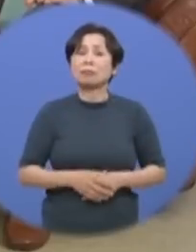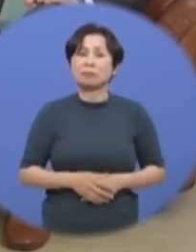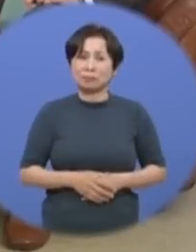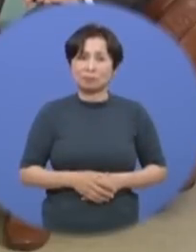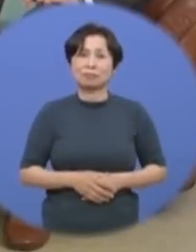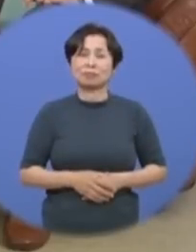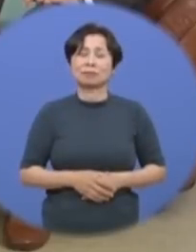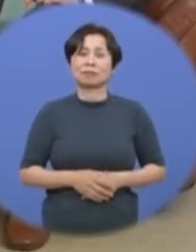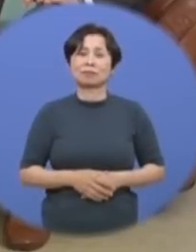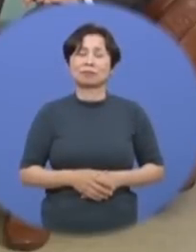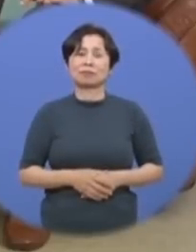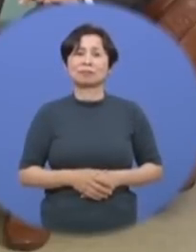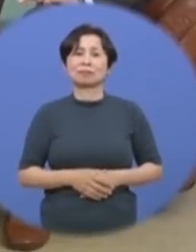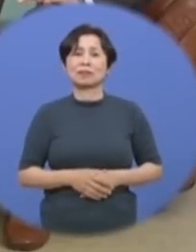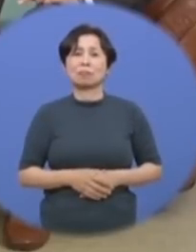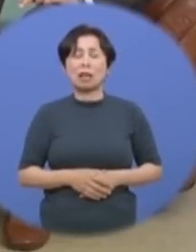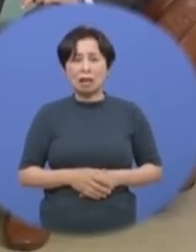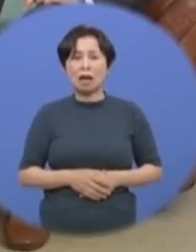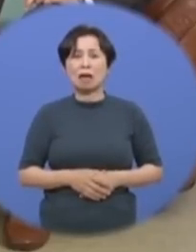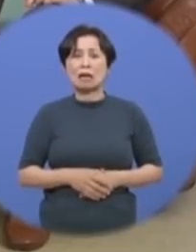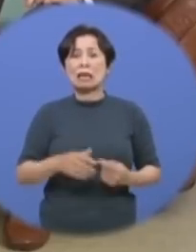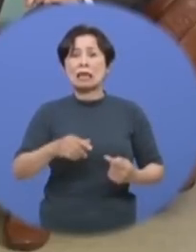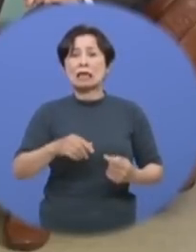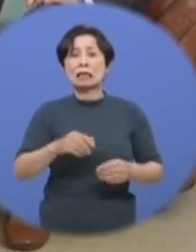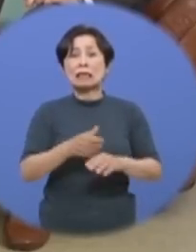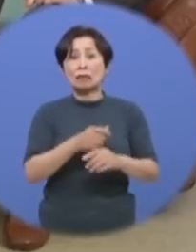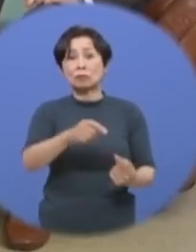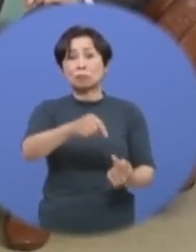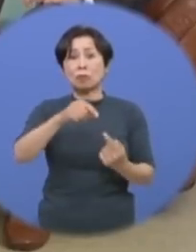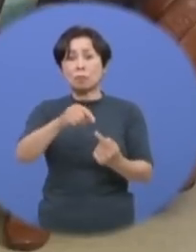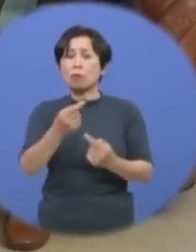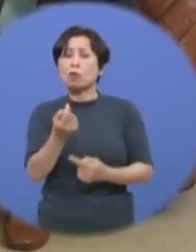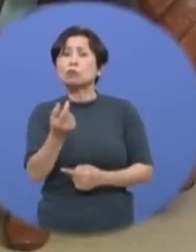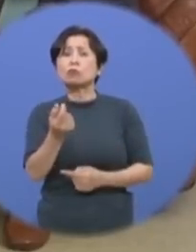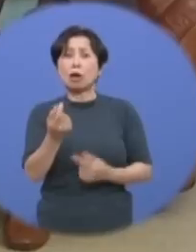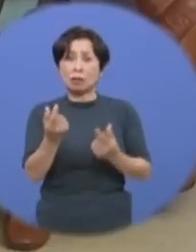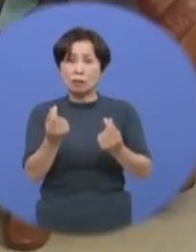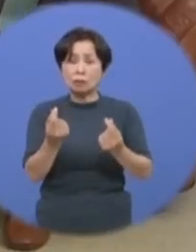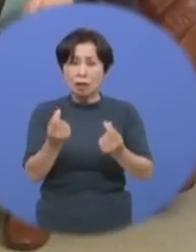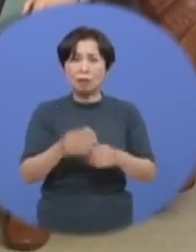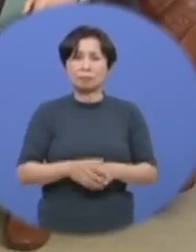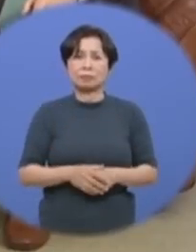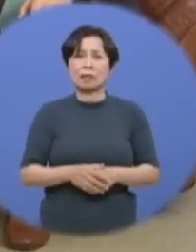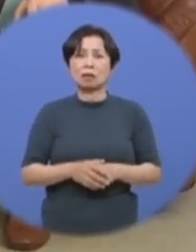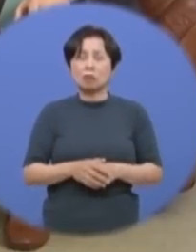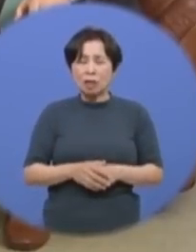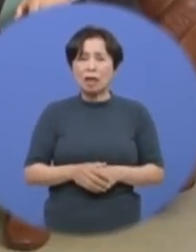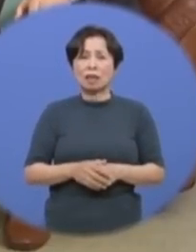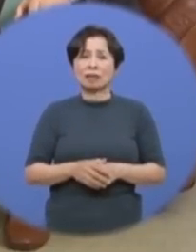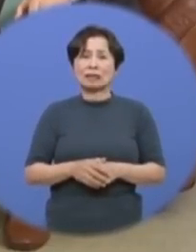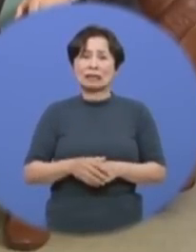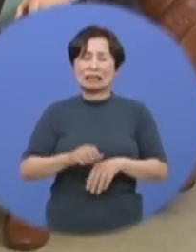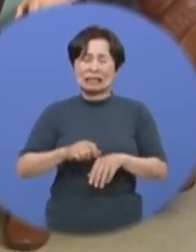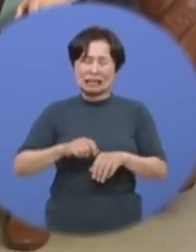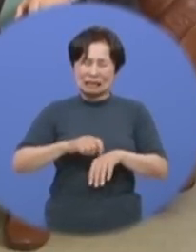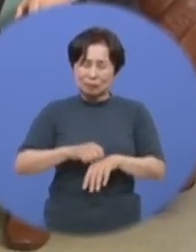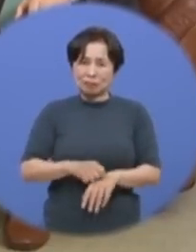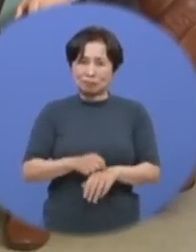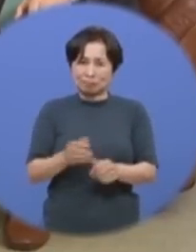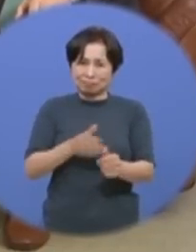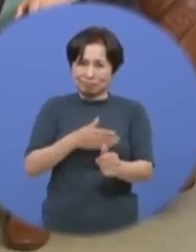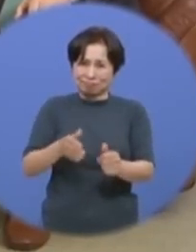たくさんておりませんよねはい選手そんなんですよそれでまあ監督が厳しく鍛えつつもあの